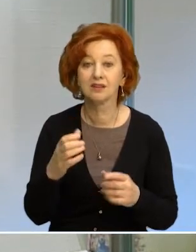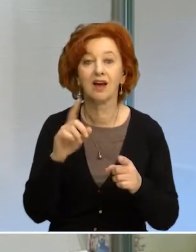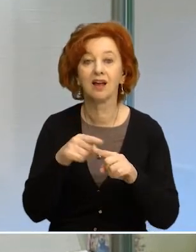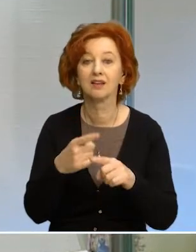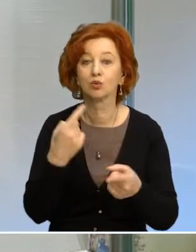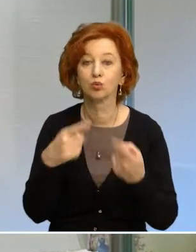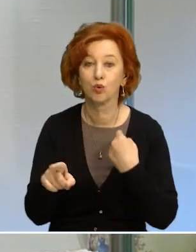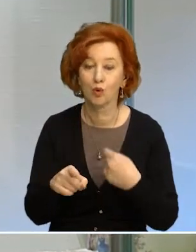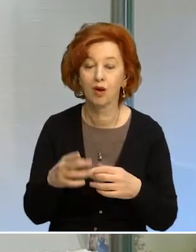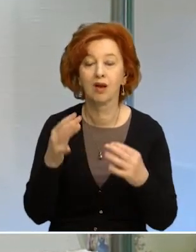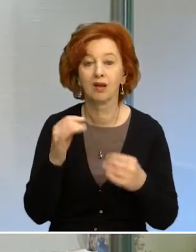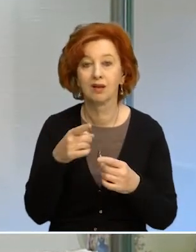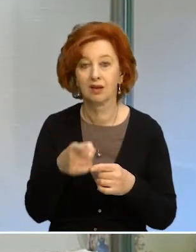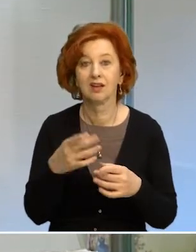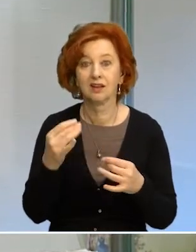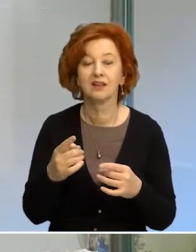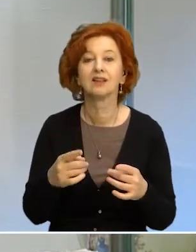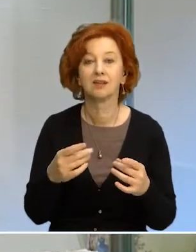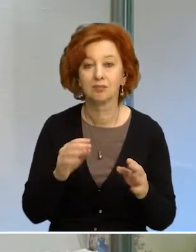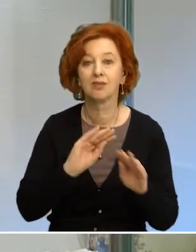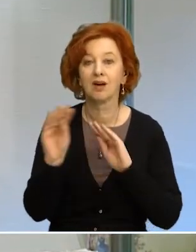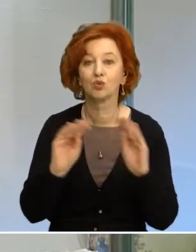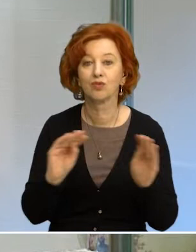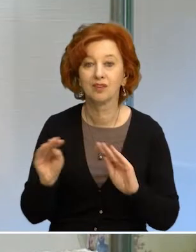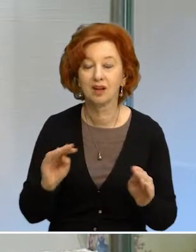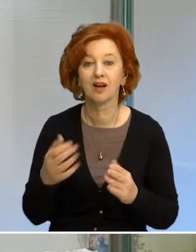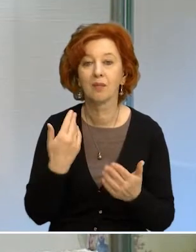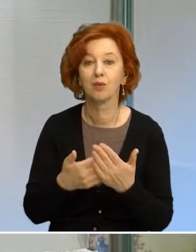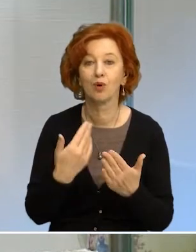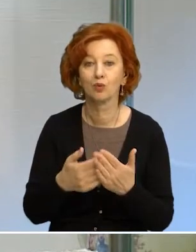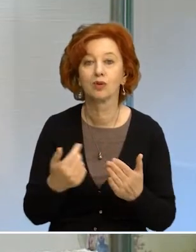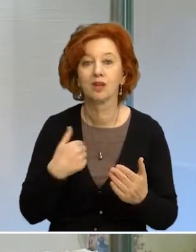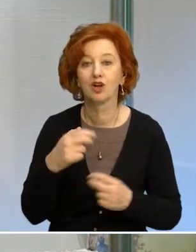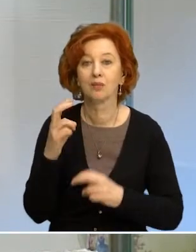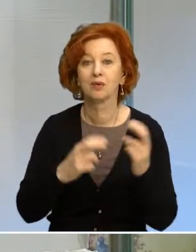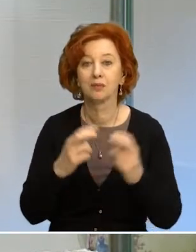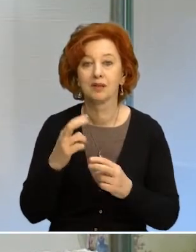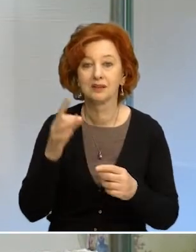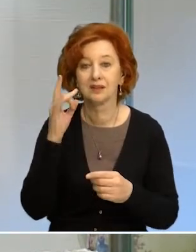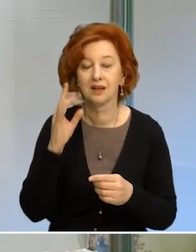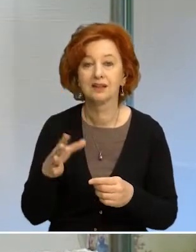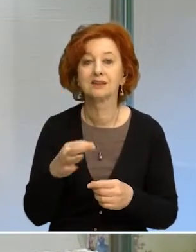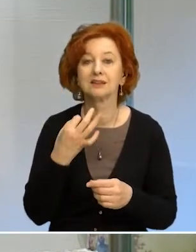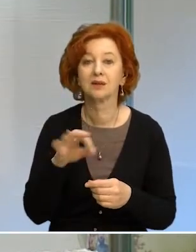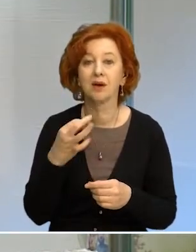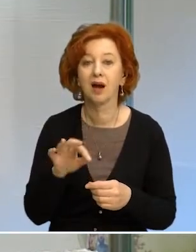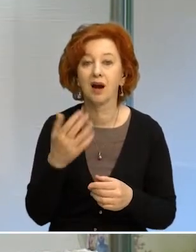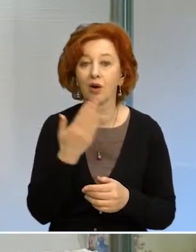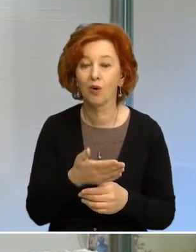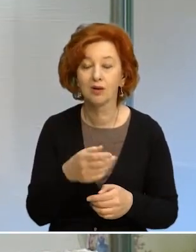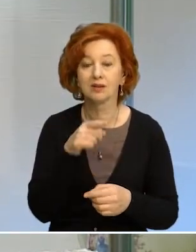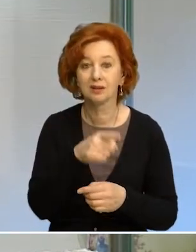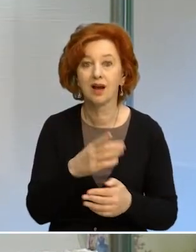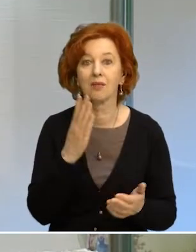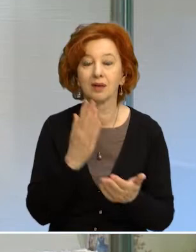предметов. И заканчивая сувенирной продукцией наших предприятий, вот наших знаменитых Семикаракор, там, где